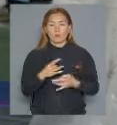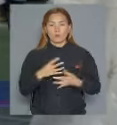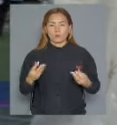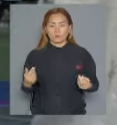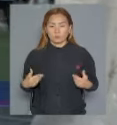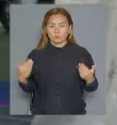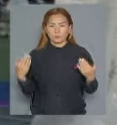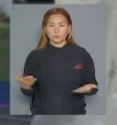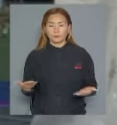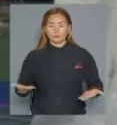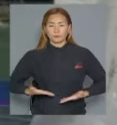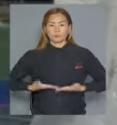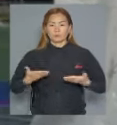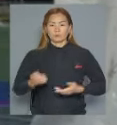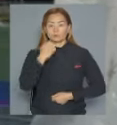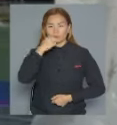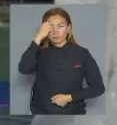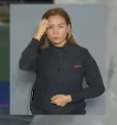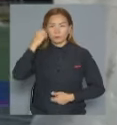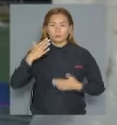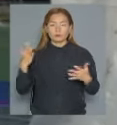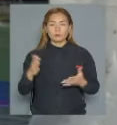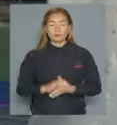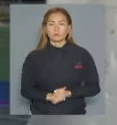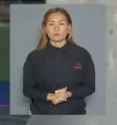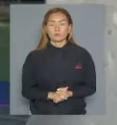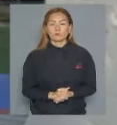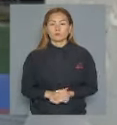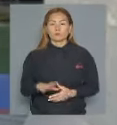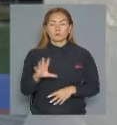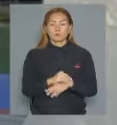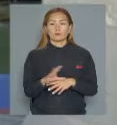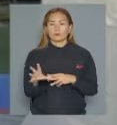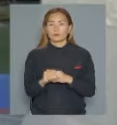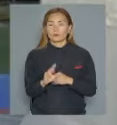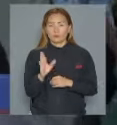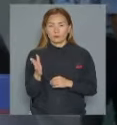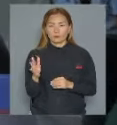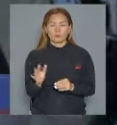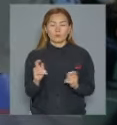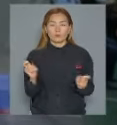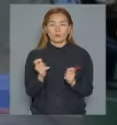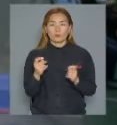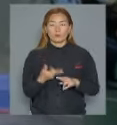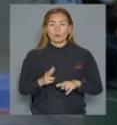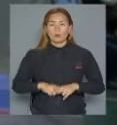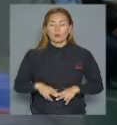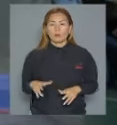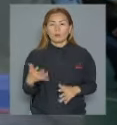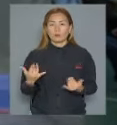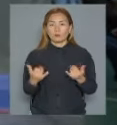болсын. Шақырғандарыңызға мыңда бір рахмет. Көңілді кешті бірге өткізейік. Осы келіп